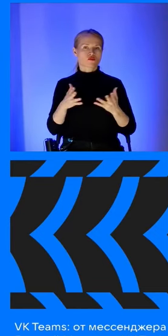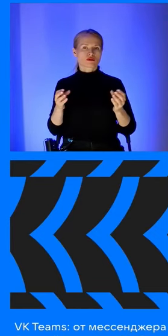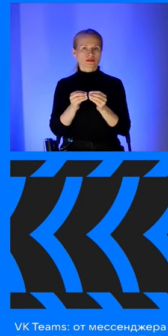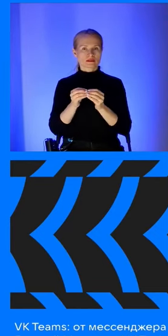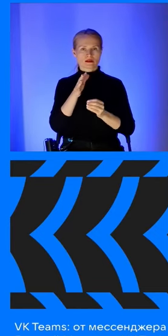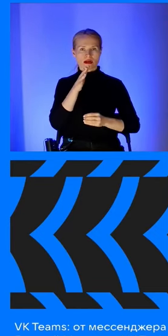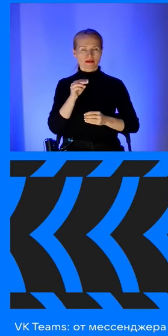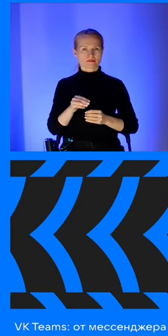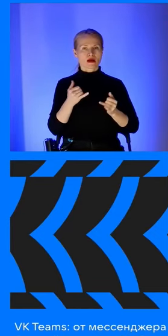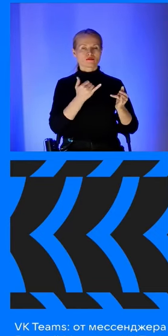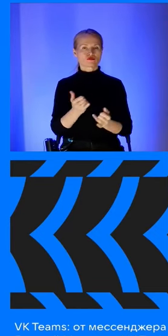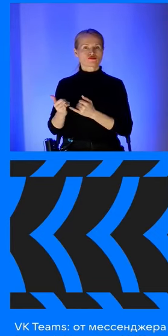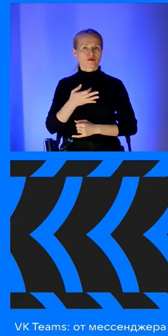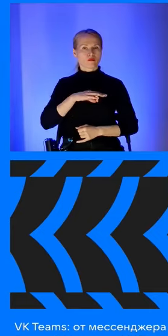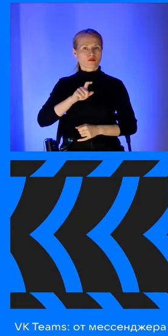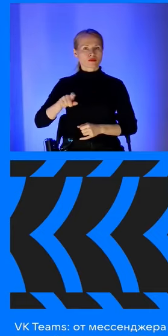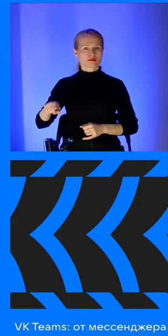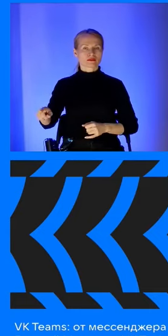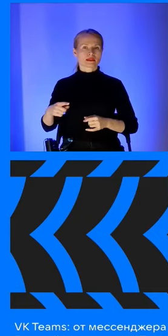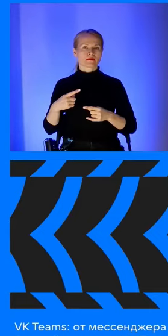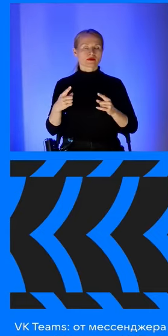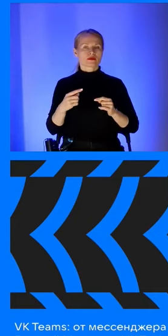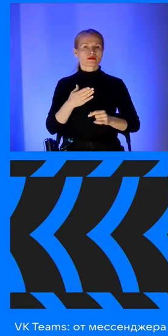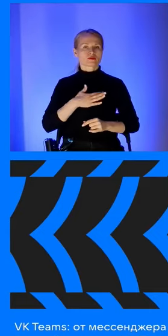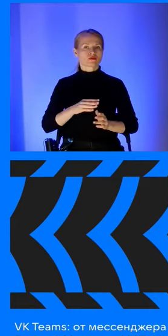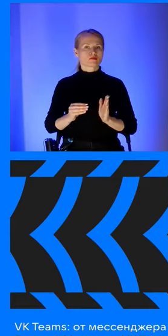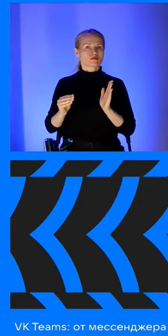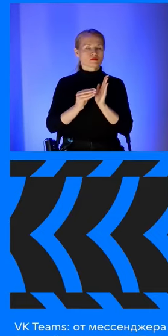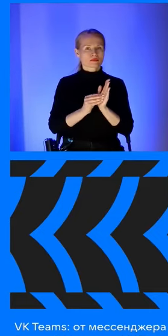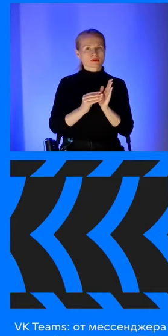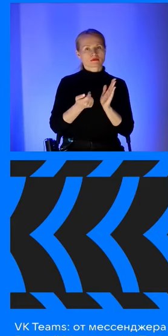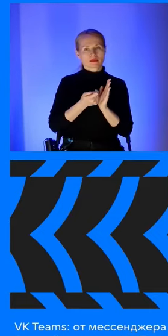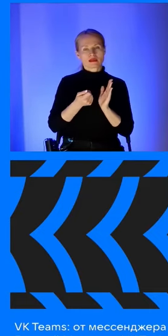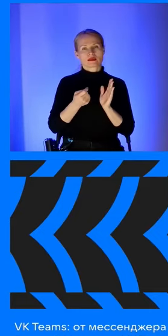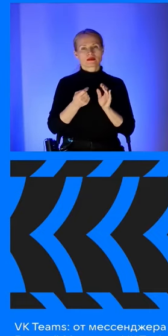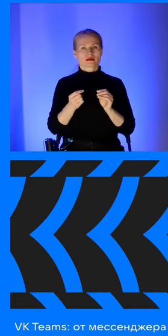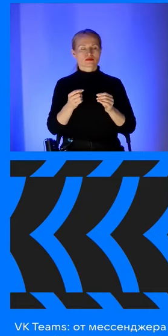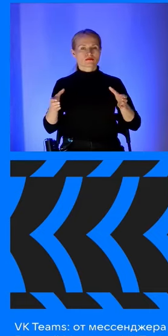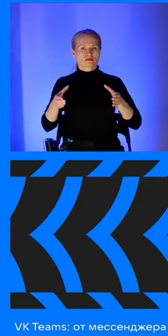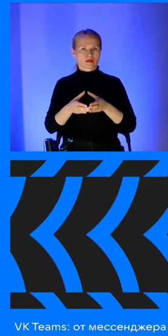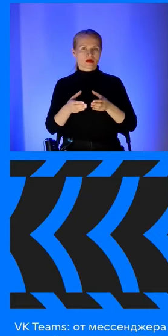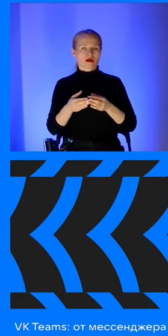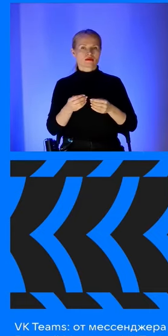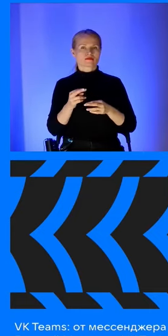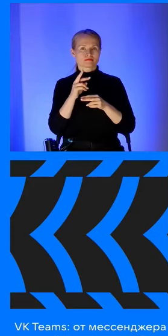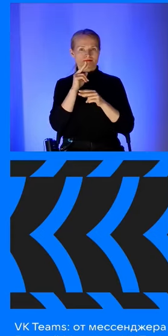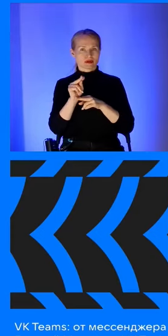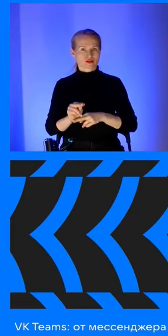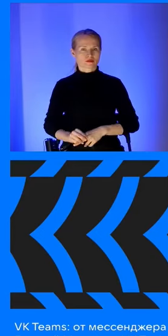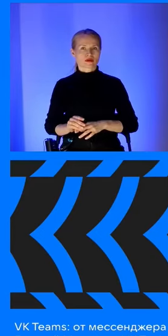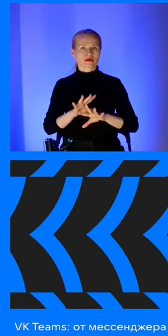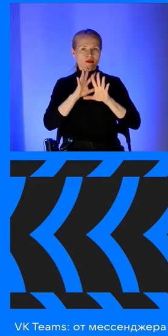пользователей. Мы набили множество как продуктовых, так и технологических ошибок. В общем, сегодня постараюсь об этом